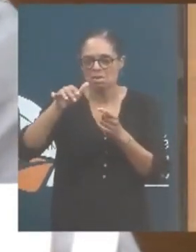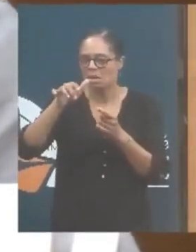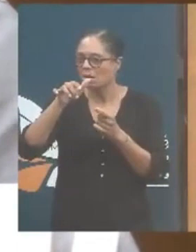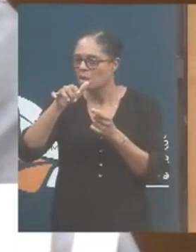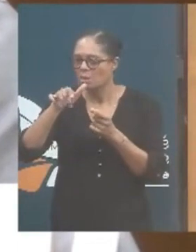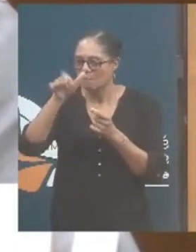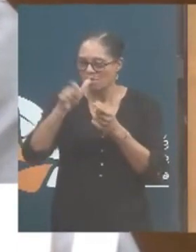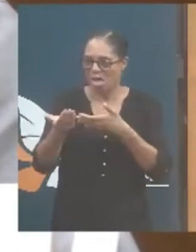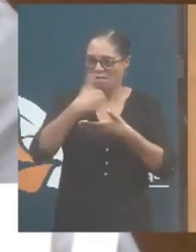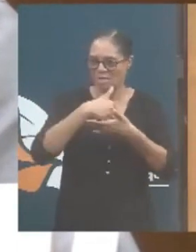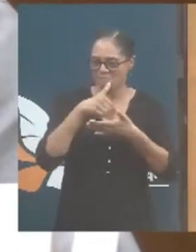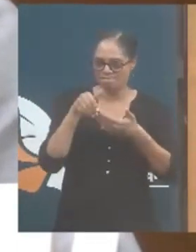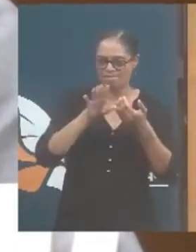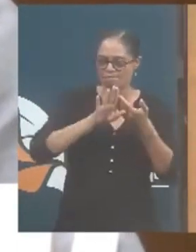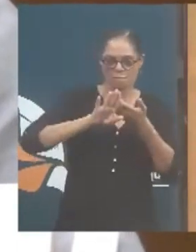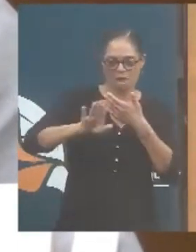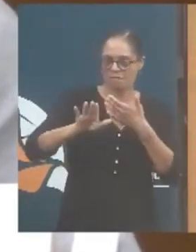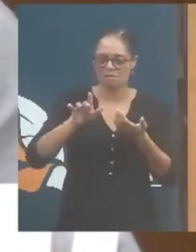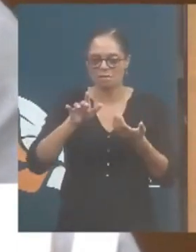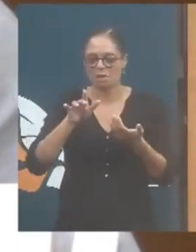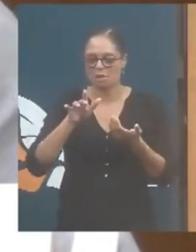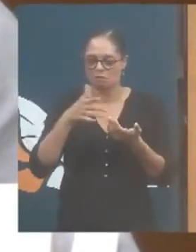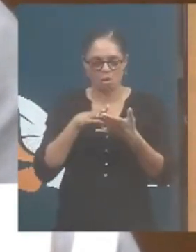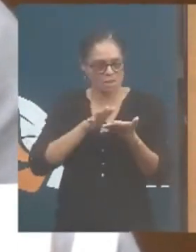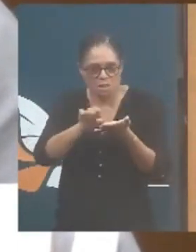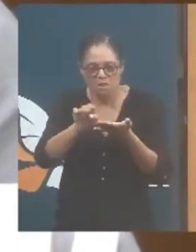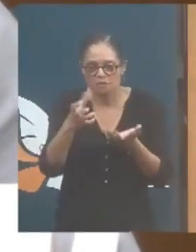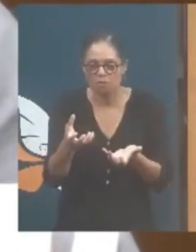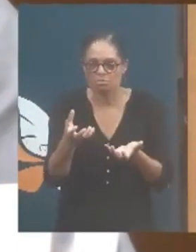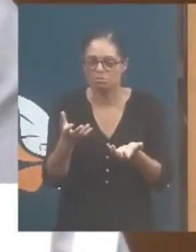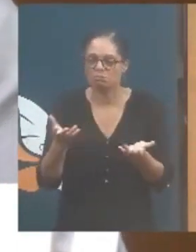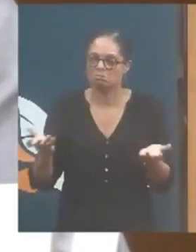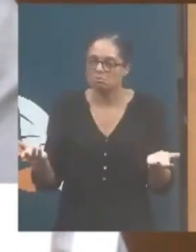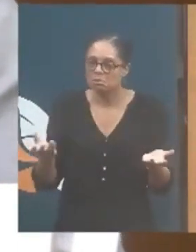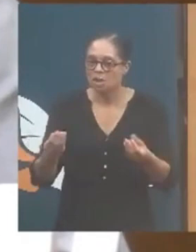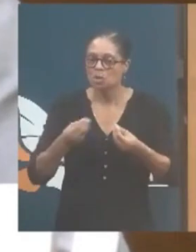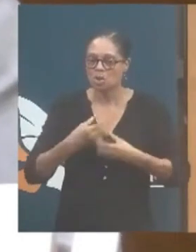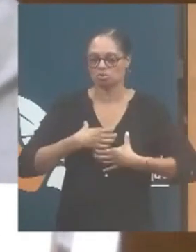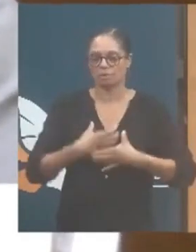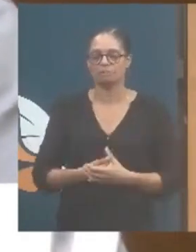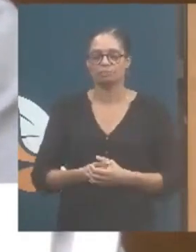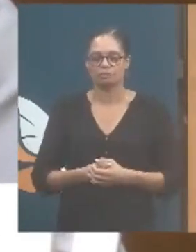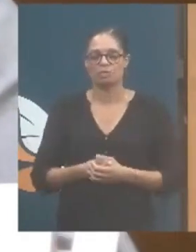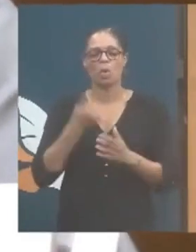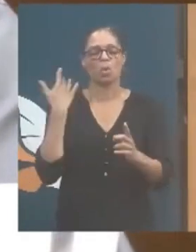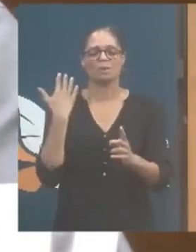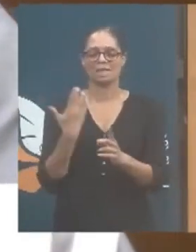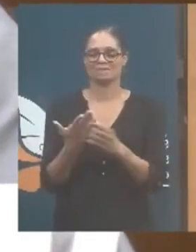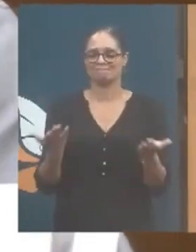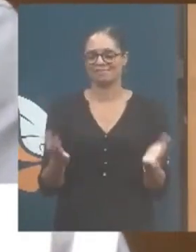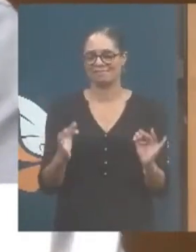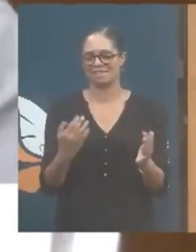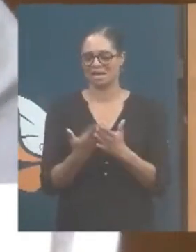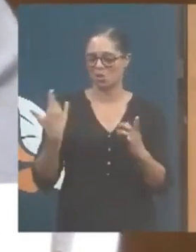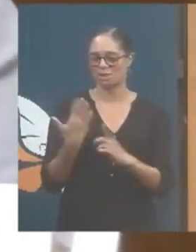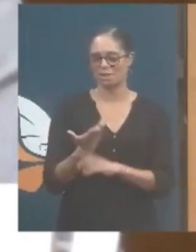pays. Ça, c'est ça qui m'a choqué. Donc, c'est évidemment le contexte dans lequel cette affaire